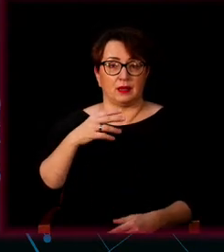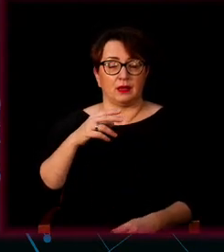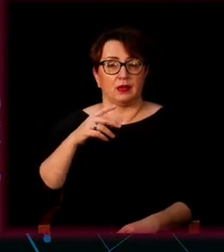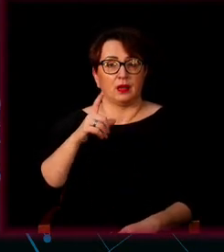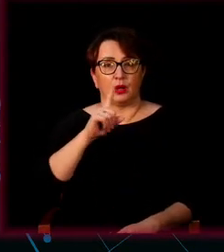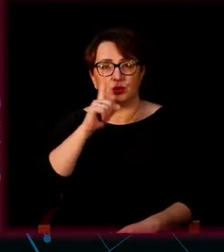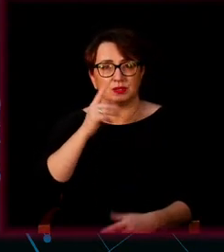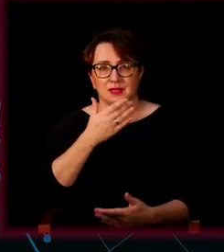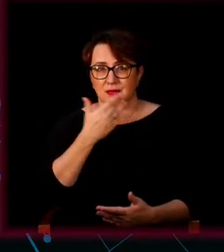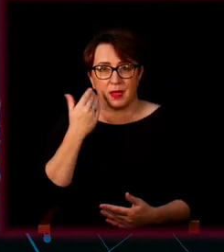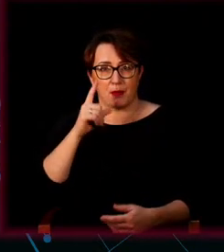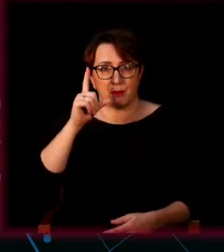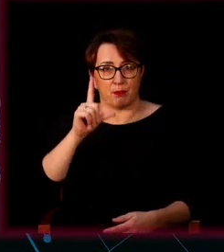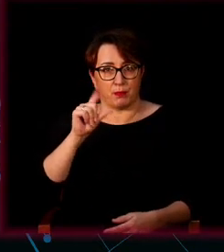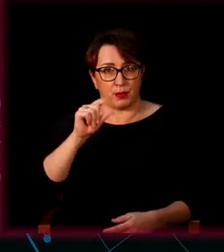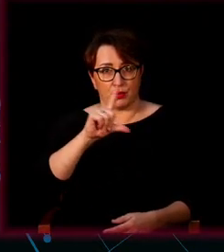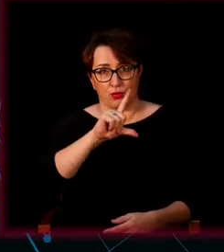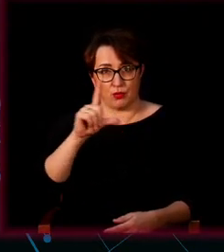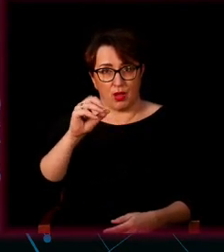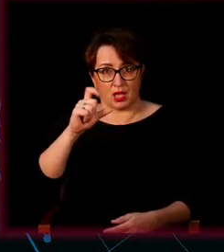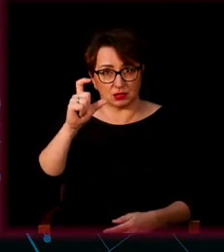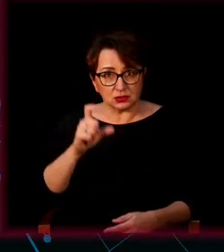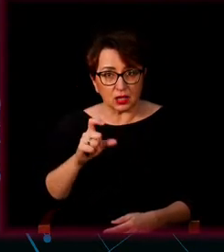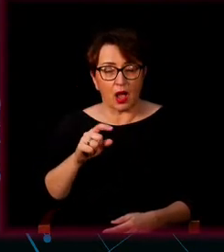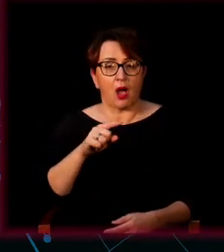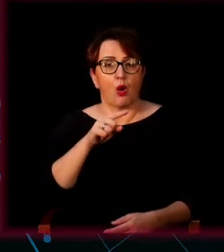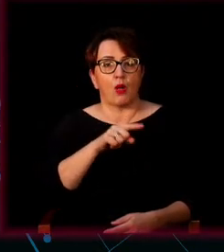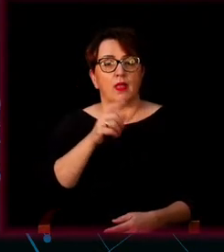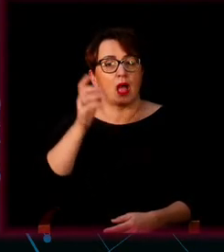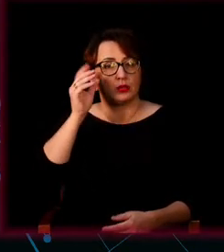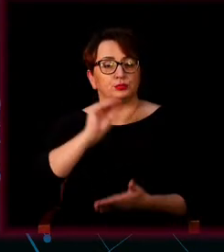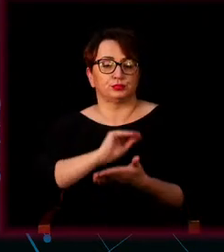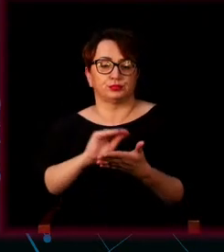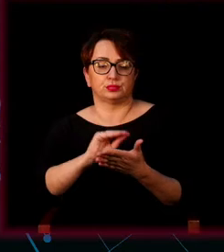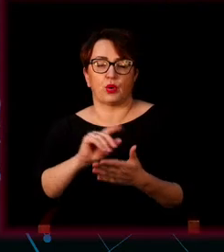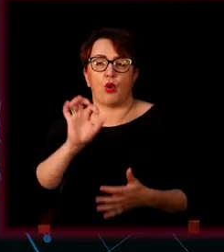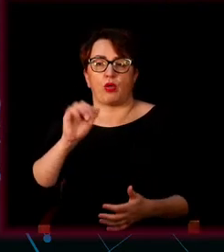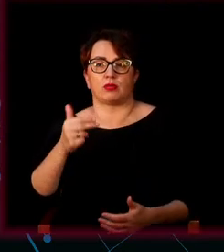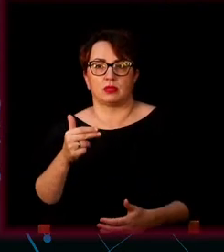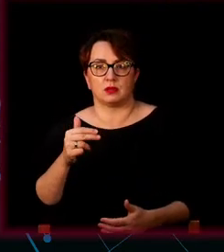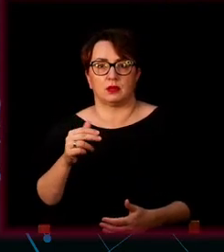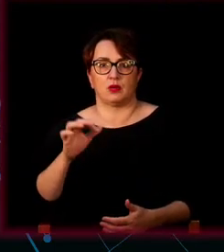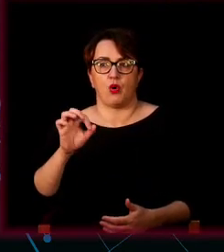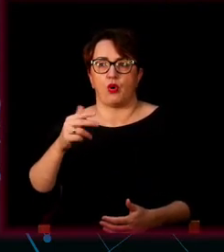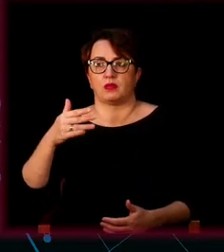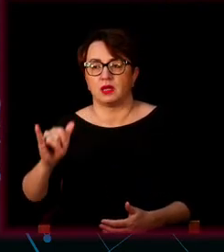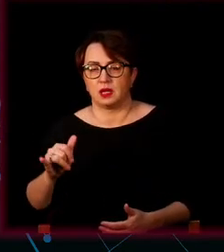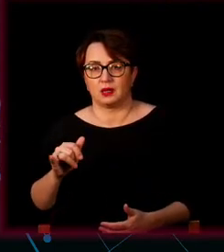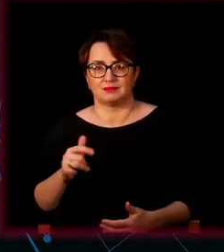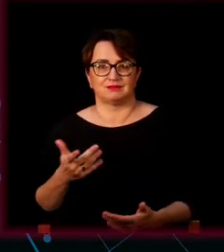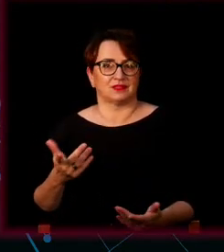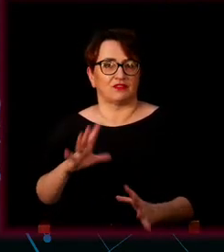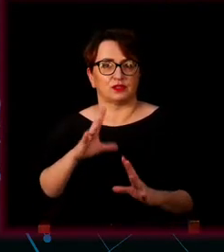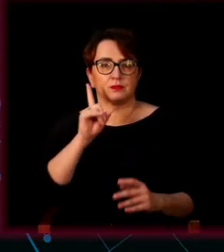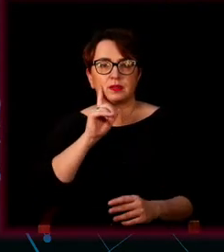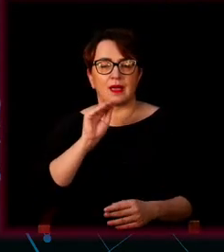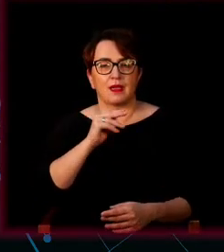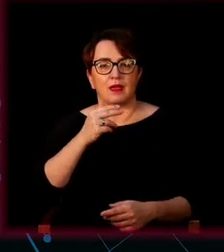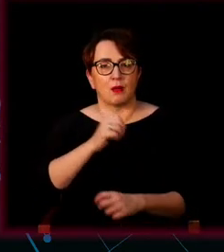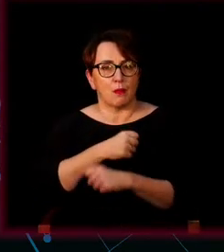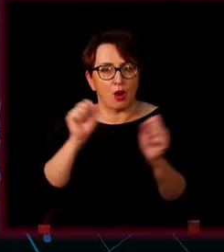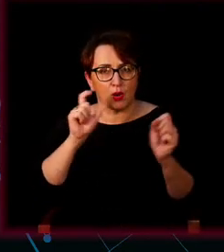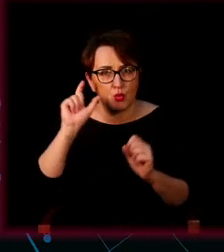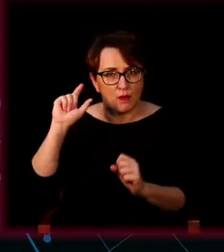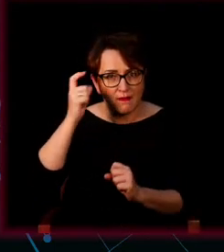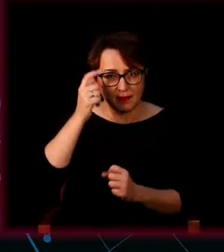że są to ludzie pozbawieni płci, to i sam narrator, ale też inne postaci